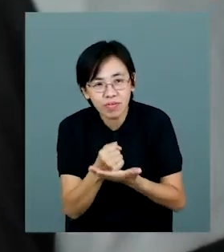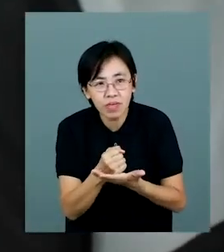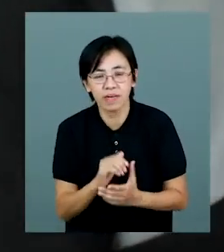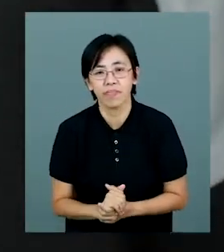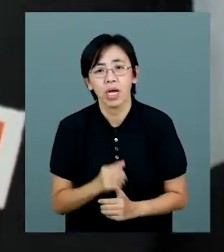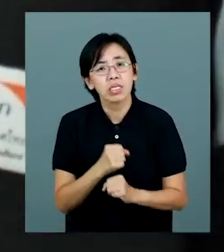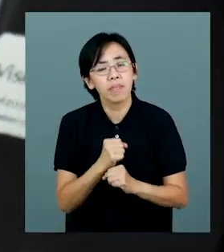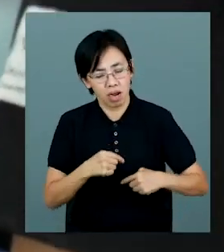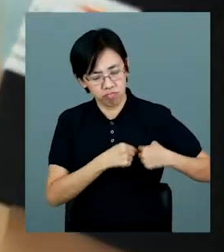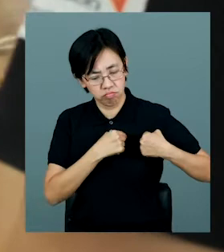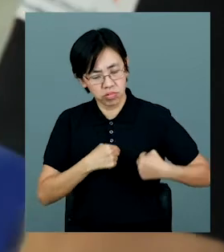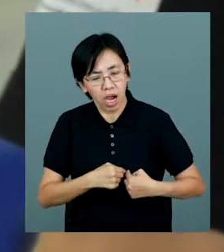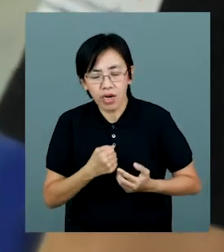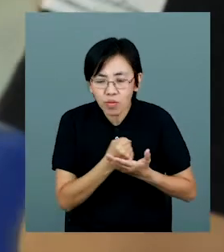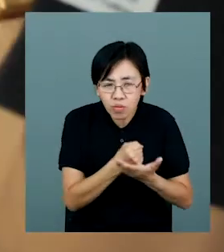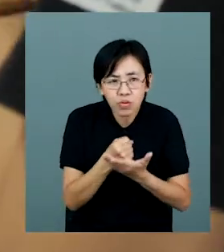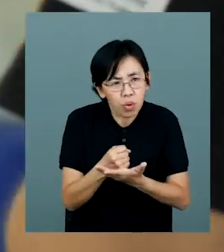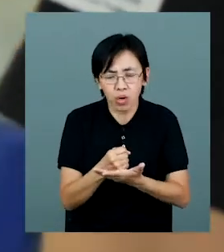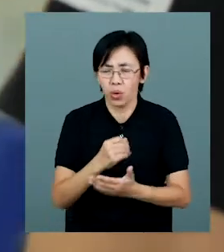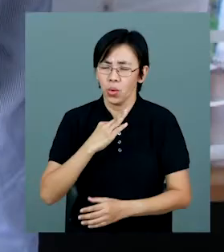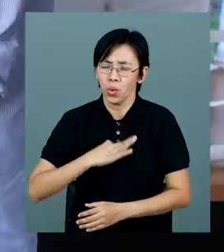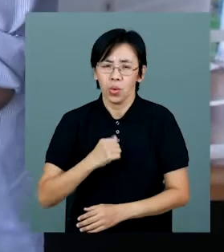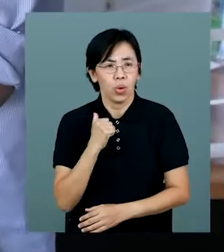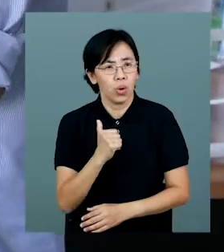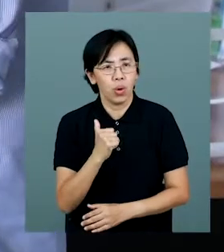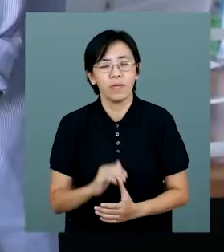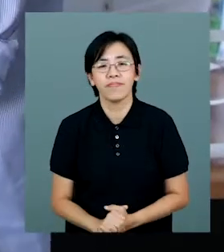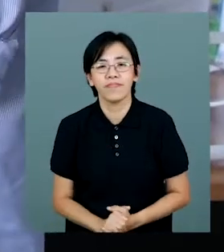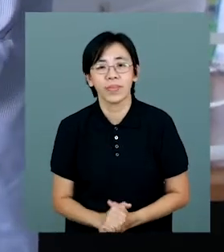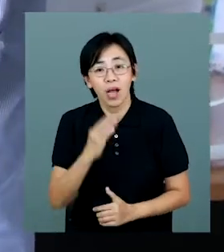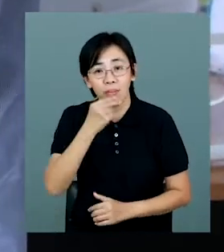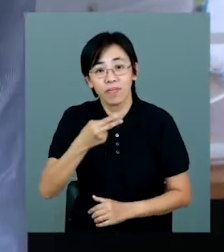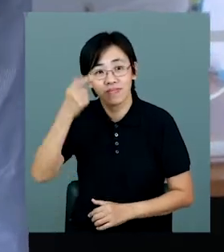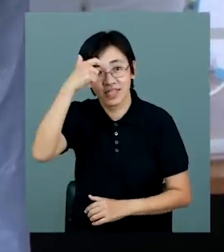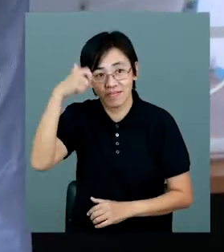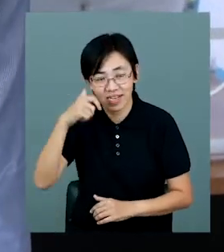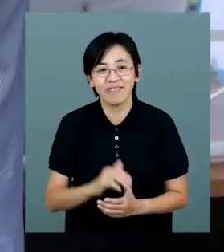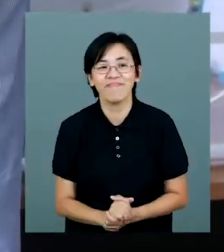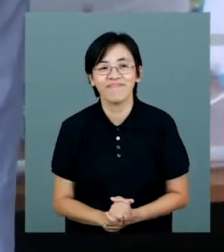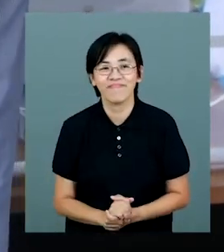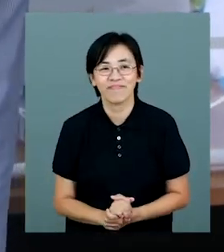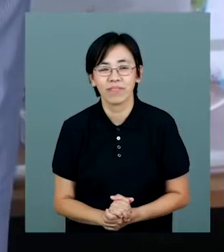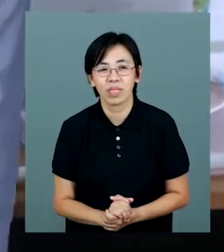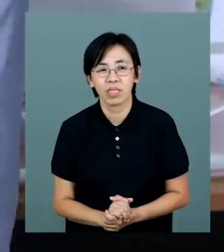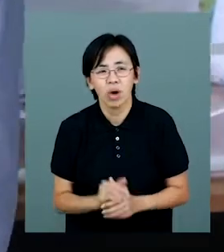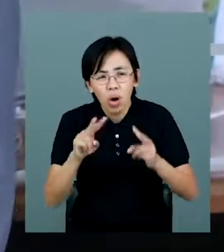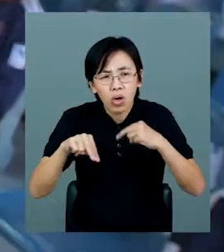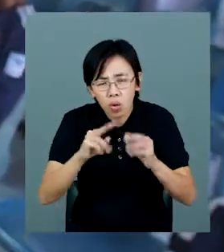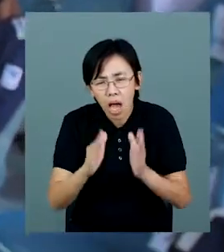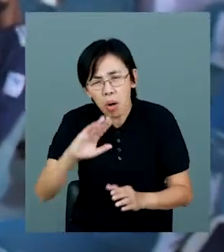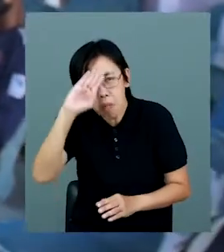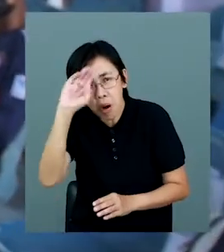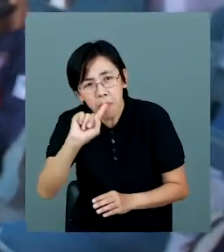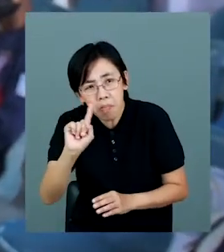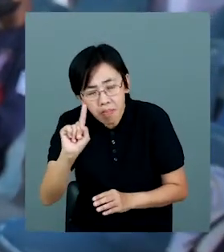ก็ให้ด้วยความเต็มใจเต็มที่มาก ๆซึ่งตัววุฒิยาชอบการเจริญเสียเนาะ เขาจะช่วยดูคนไข้คือเขา